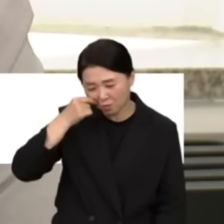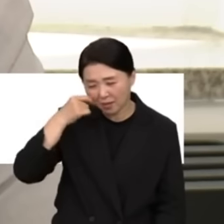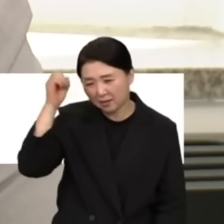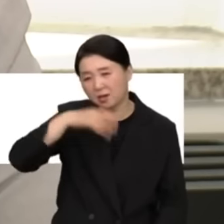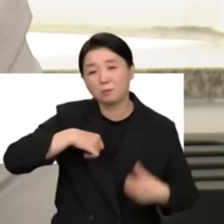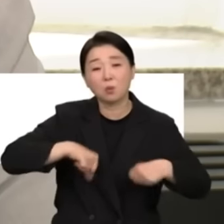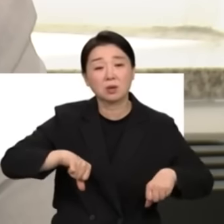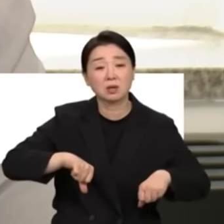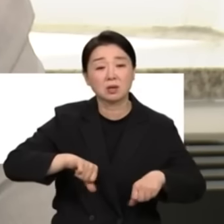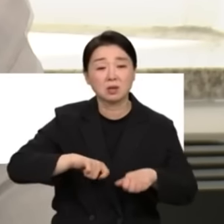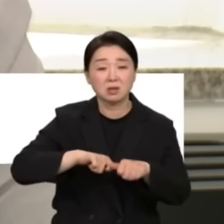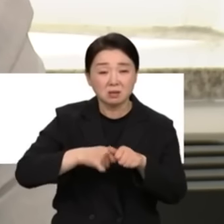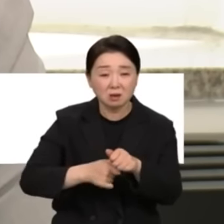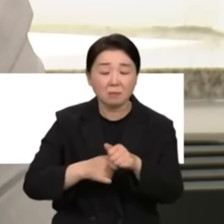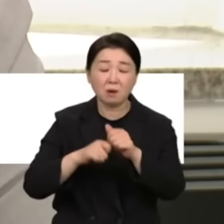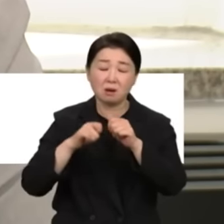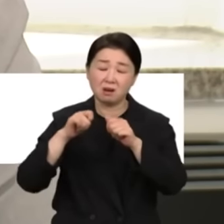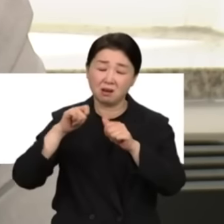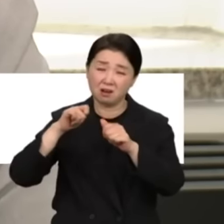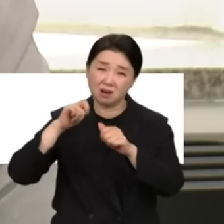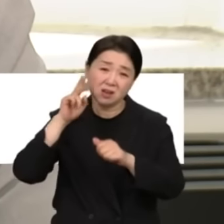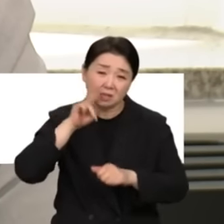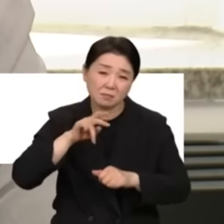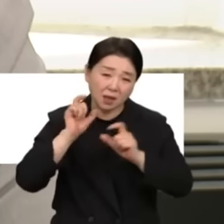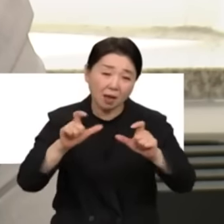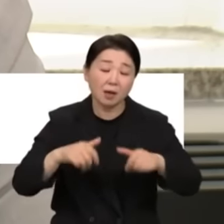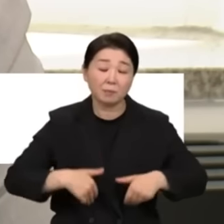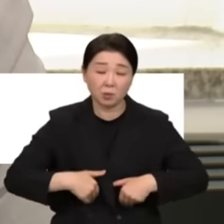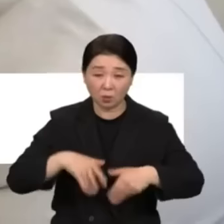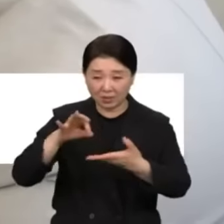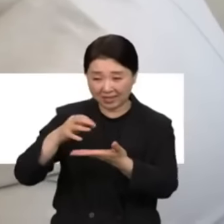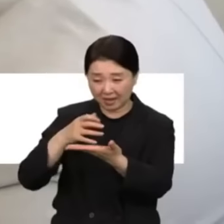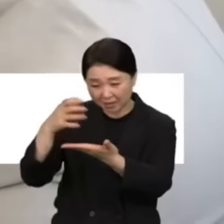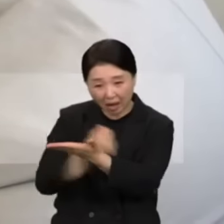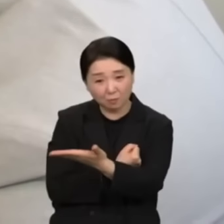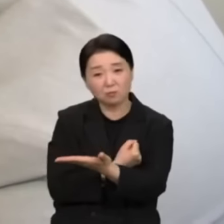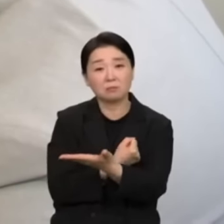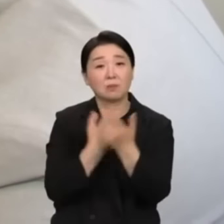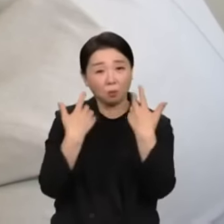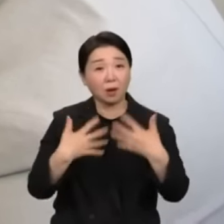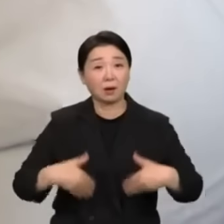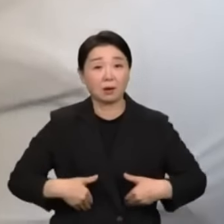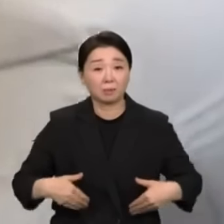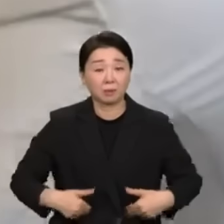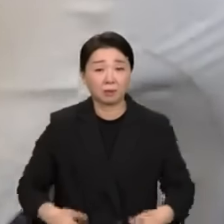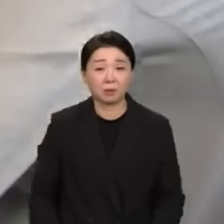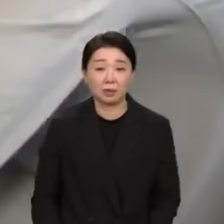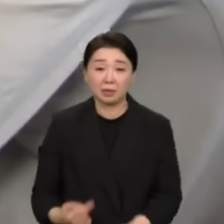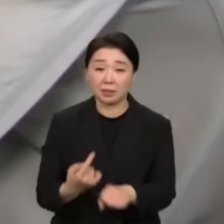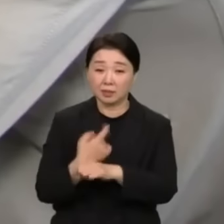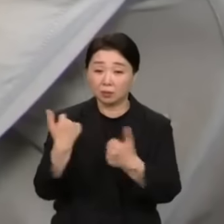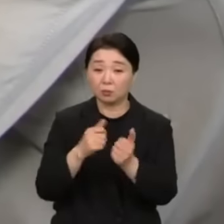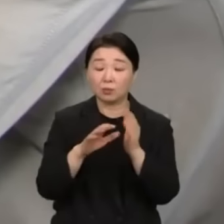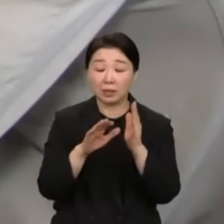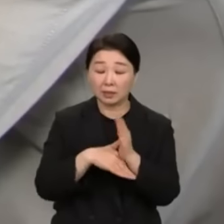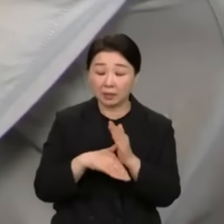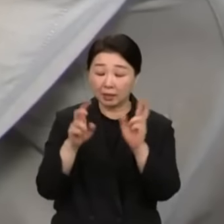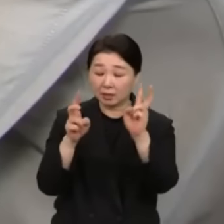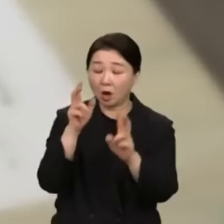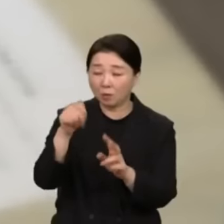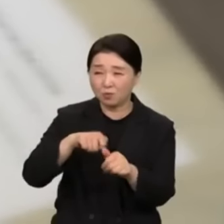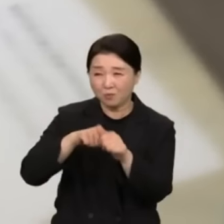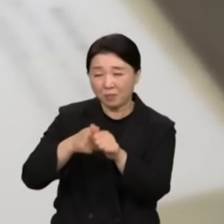처벌을 강화하는 게 맞는 것 같아요. 재산 압류라든가 이런 것도 좀 확실하게. 지난 국회 때 사업주 제재를 강화하는